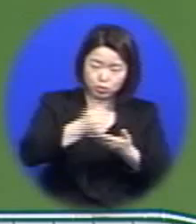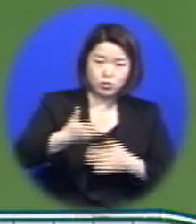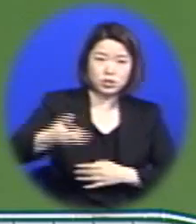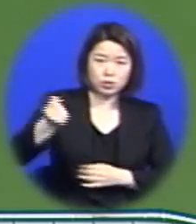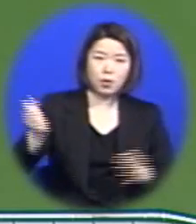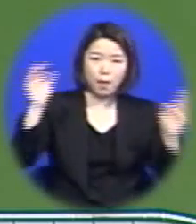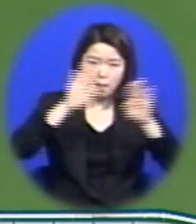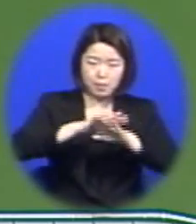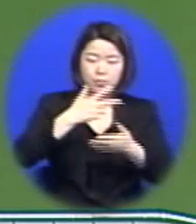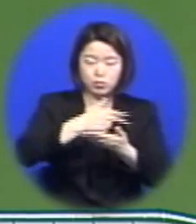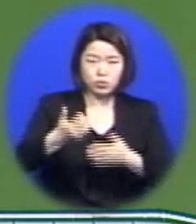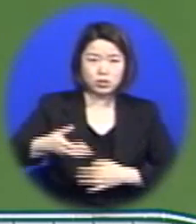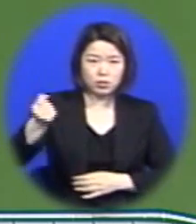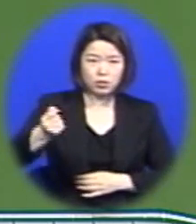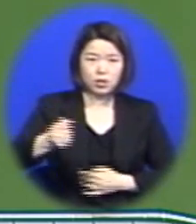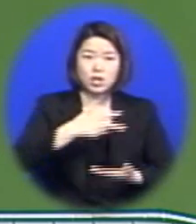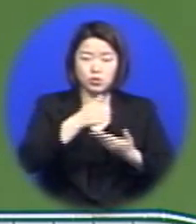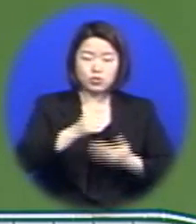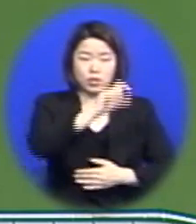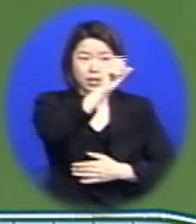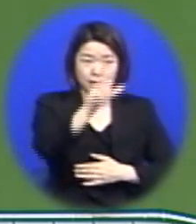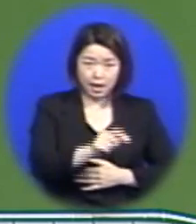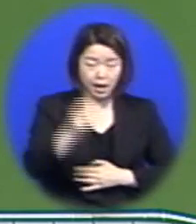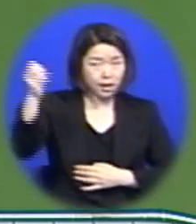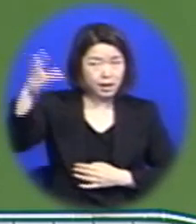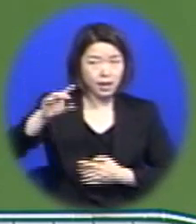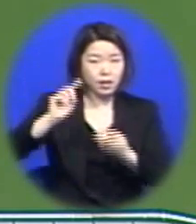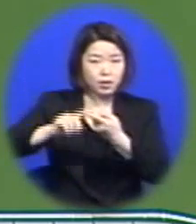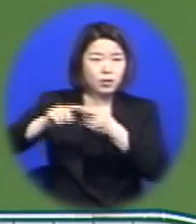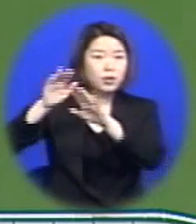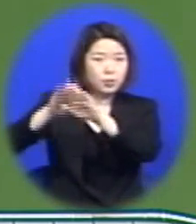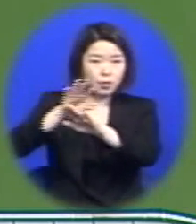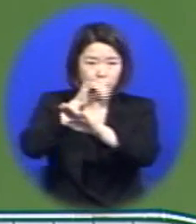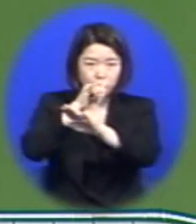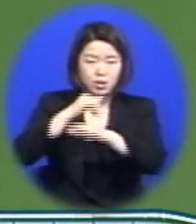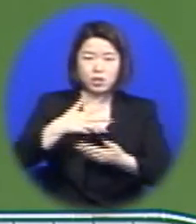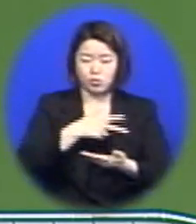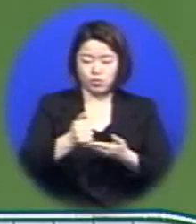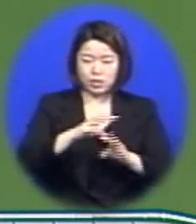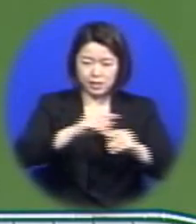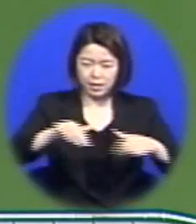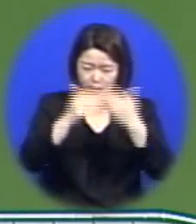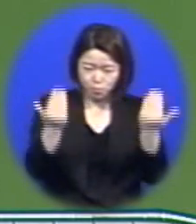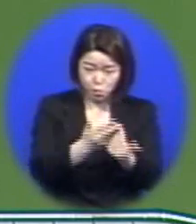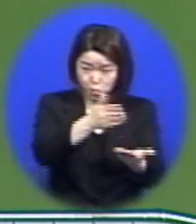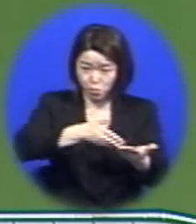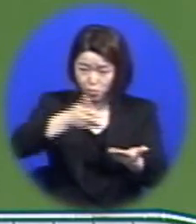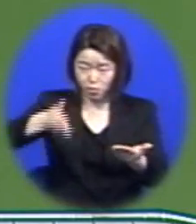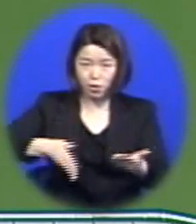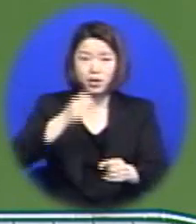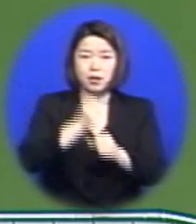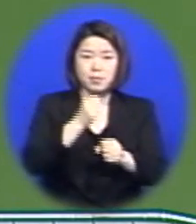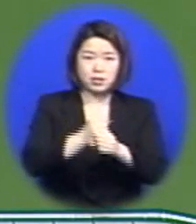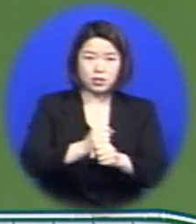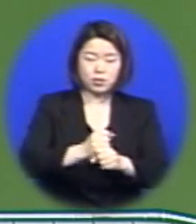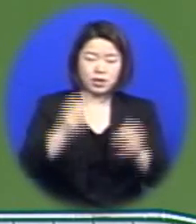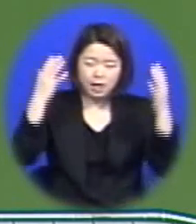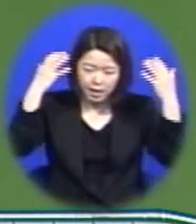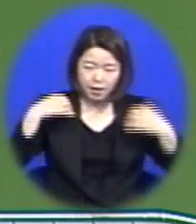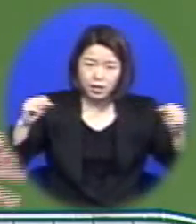주님께서 달과 해를 제자리에 두셨습니다 주님께서 땅에 모든 경계를 정하시고 여름과 겨울도